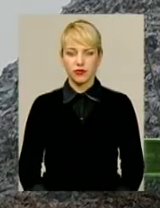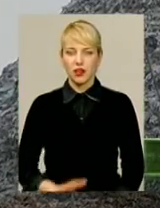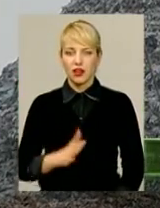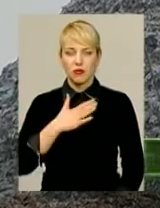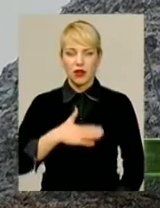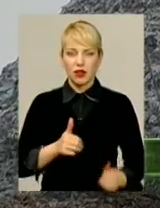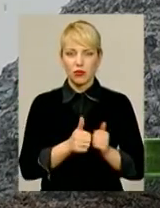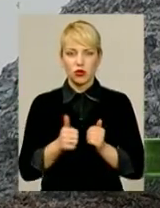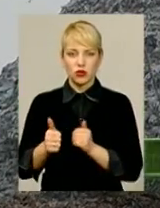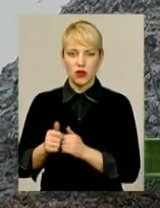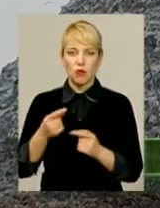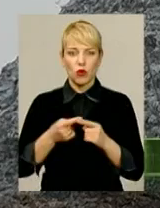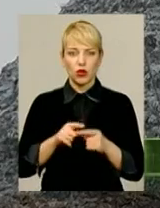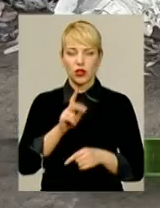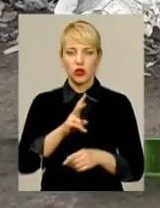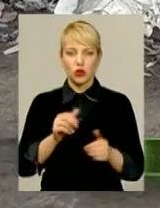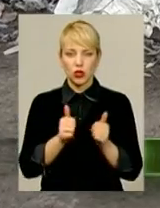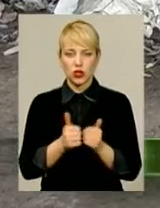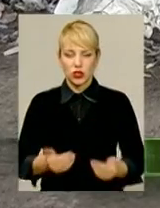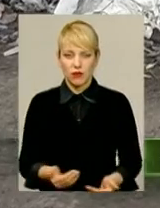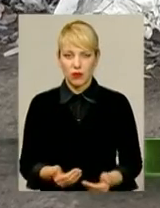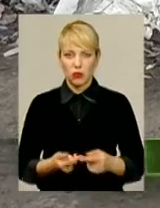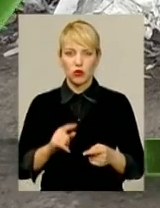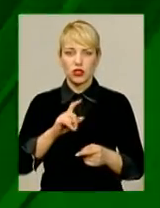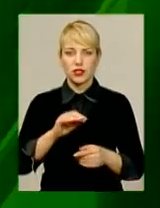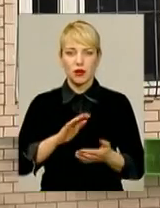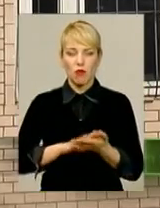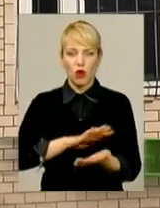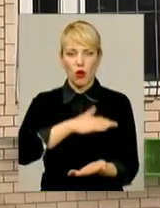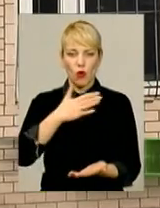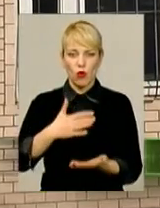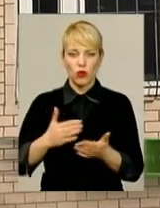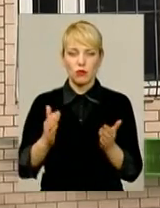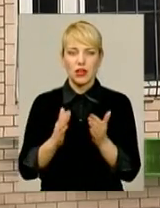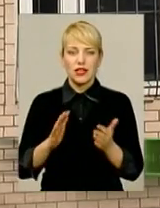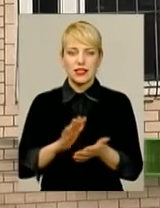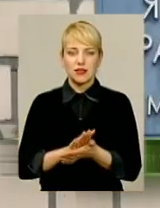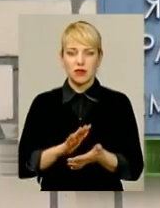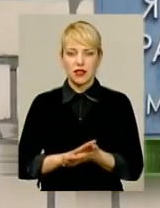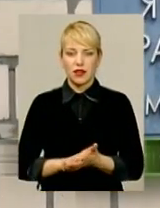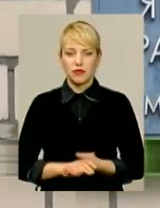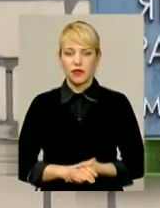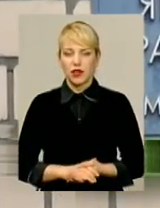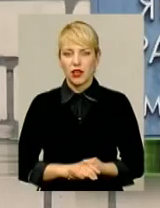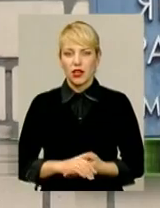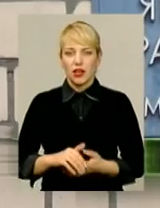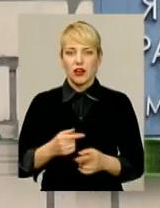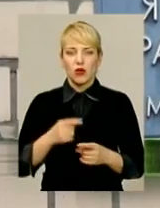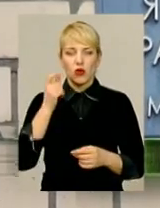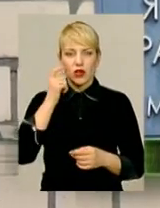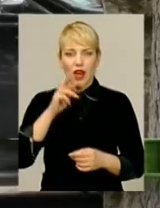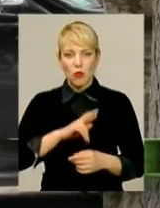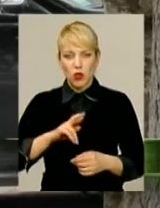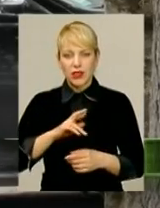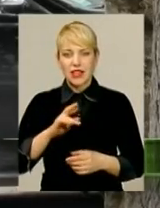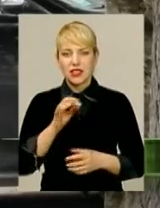Неприємне сусідство про тих, хто мешкає поруч із полігоном сміття. Жертва АТО чи російсько-української війни. Ярмолинецький